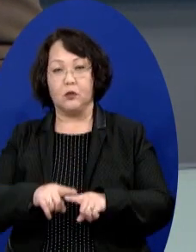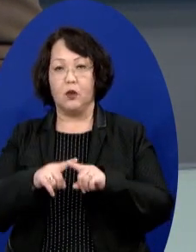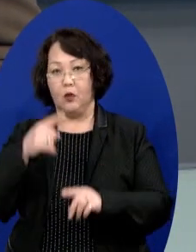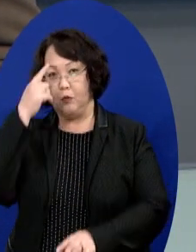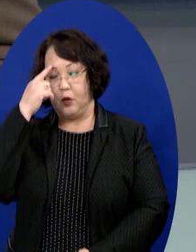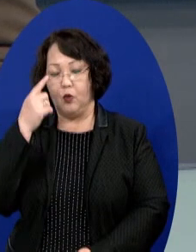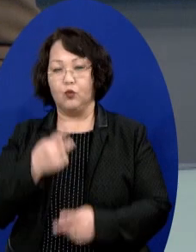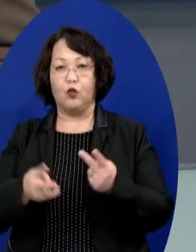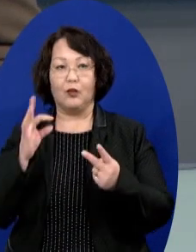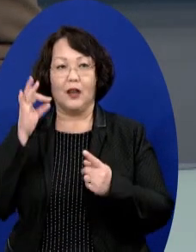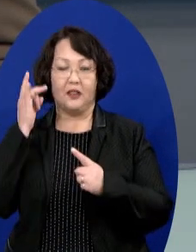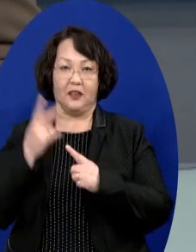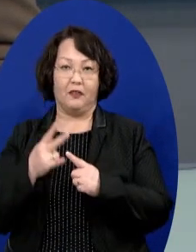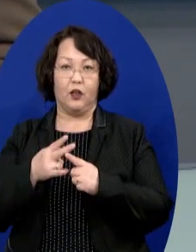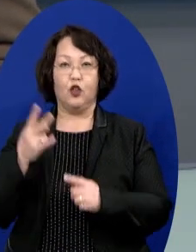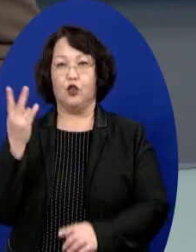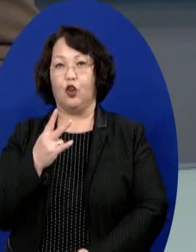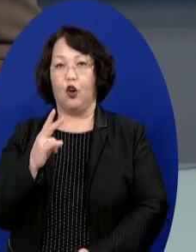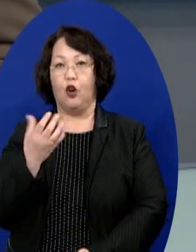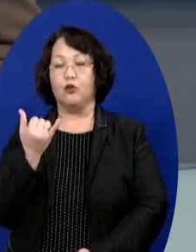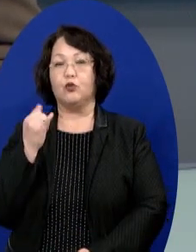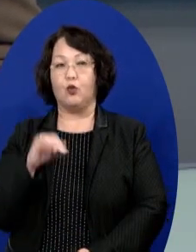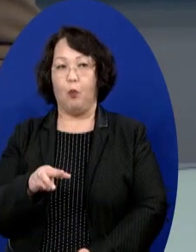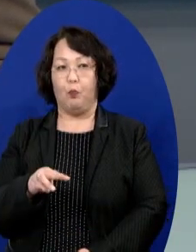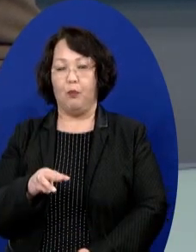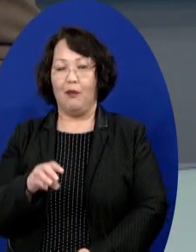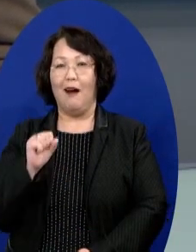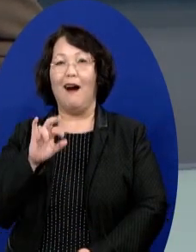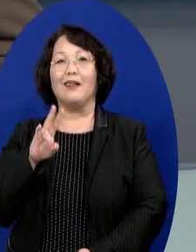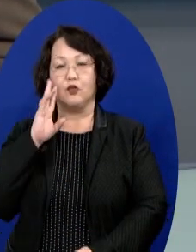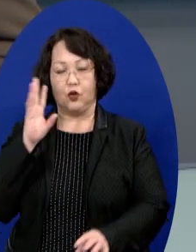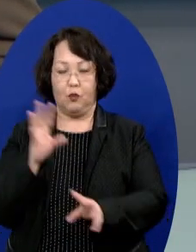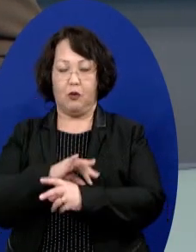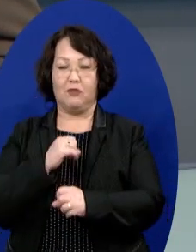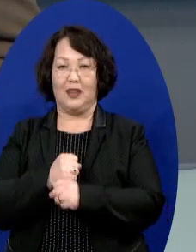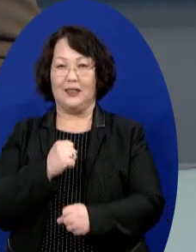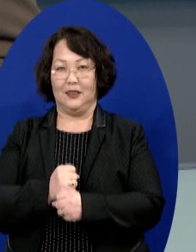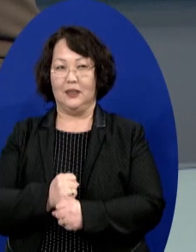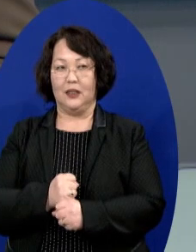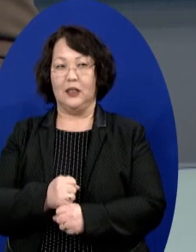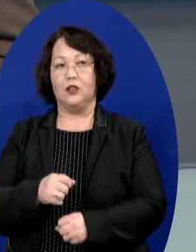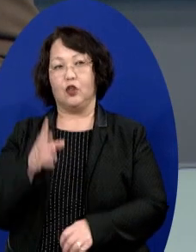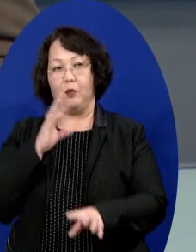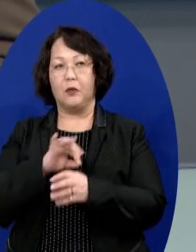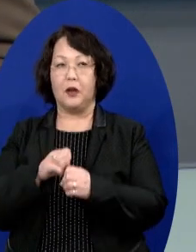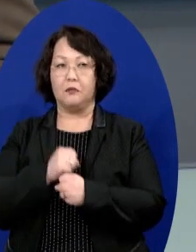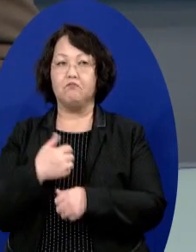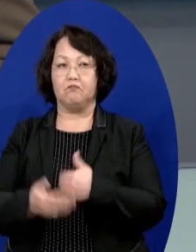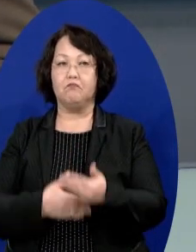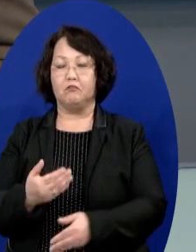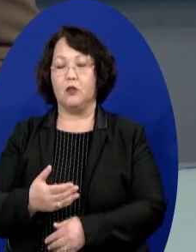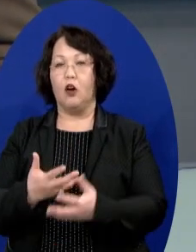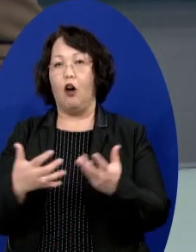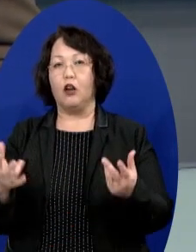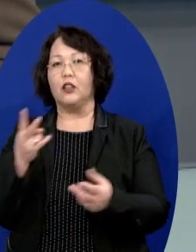нийтийн радио телевизийн санаачилгаар Ногоон сум аянг орон даяар өөрнүүлж эхэллээ. Аян Улаанбаатар хотод үргэлжлэж байна. За энэ хүрээнд өнөөдөр олон